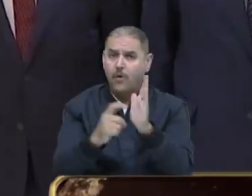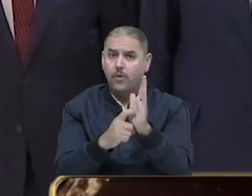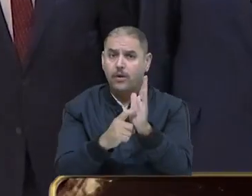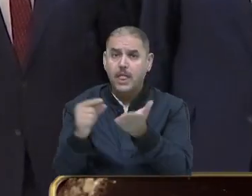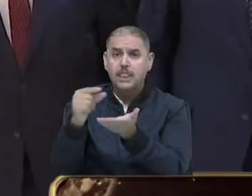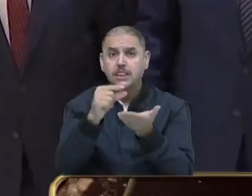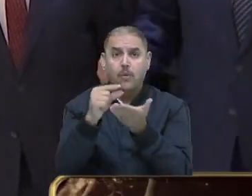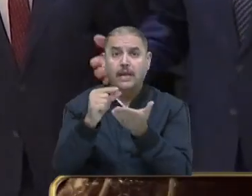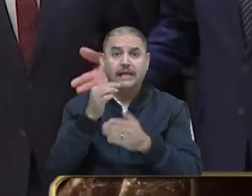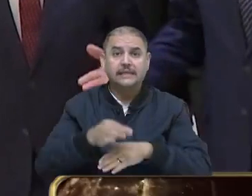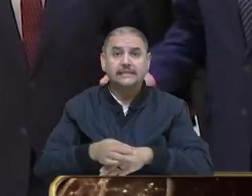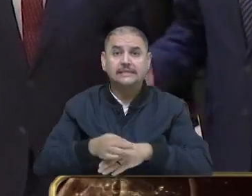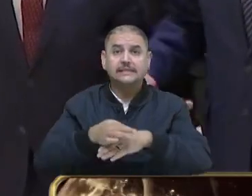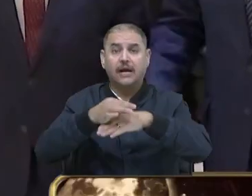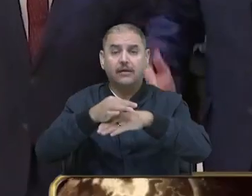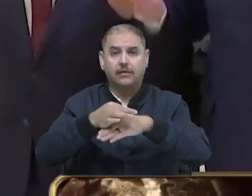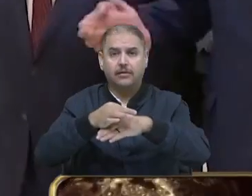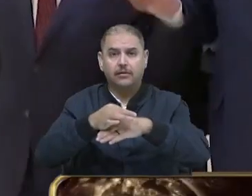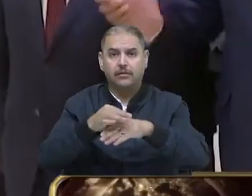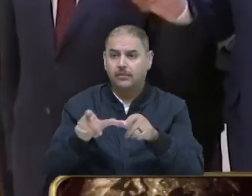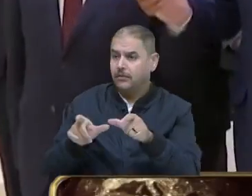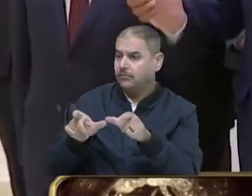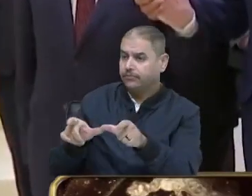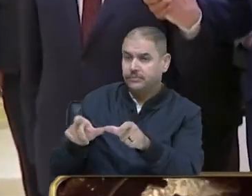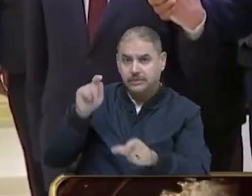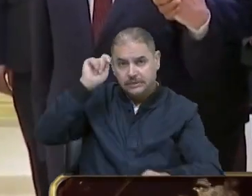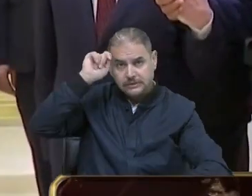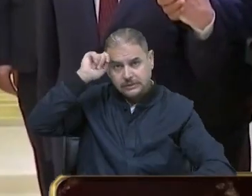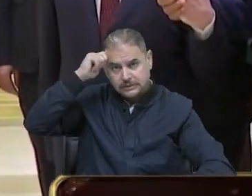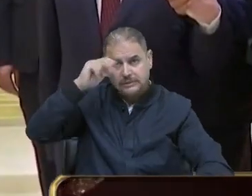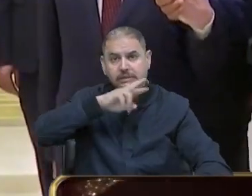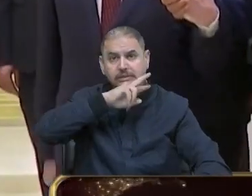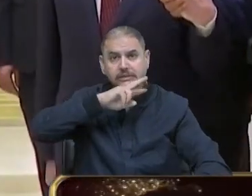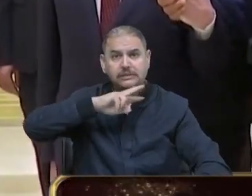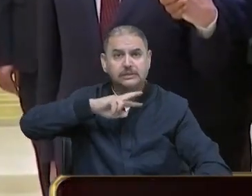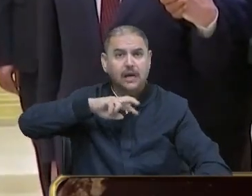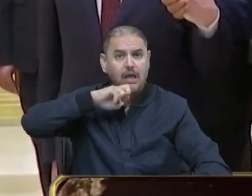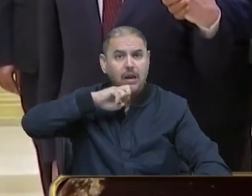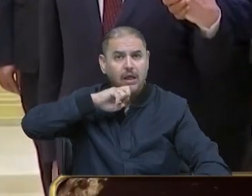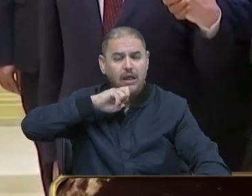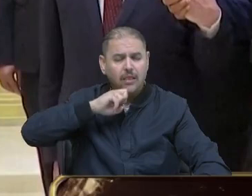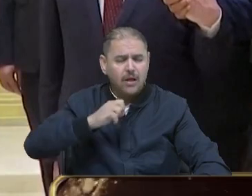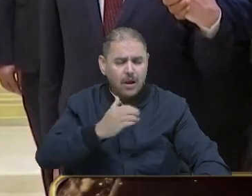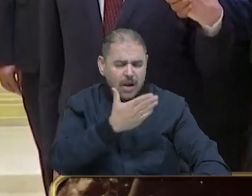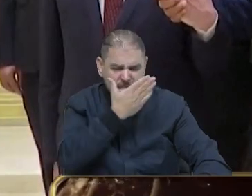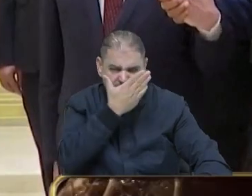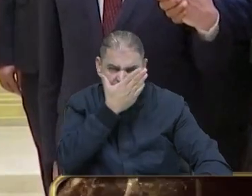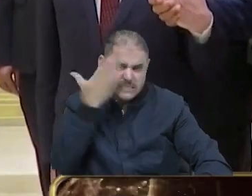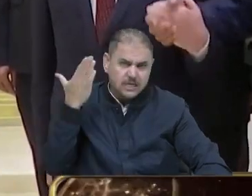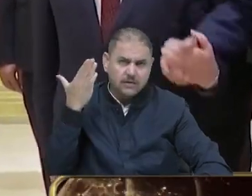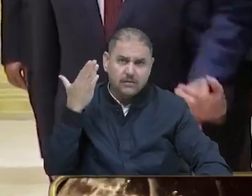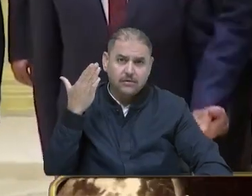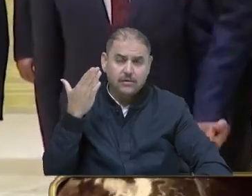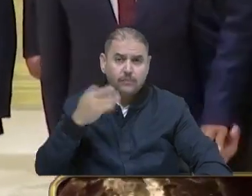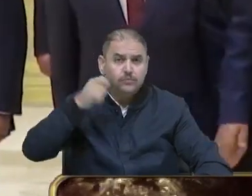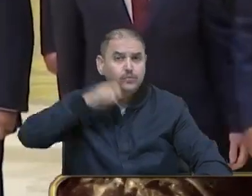والقانون الدولي الانساني لمحاسبه الاحتلال الاسرائيلي على ما يقوم به من انتهاكات سافره وجرائم في قطاع